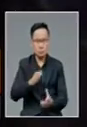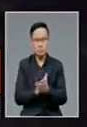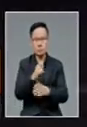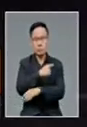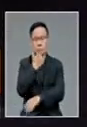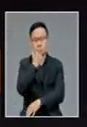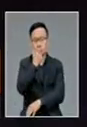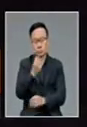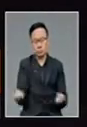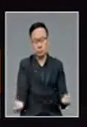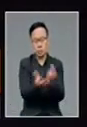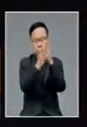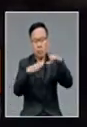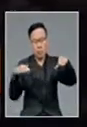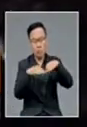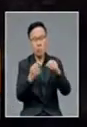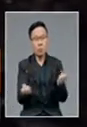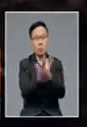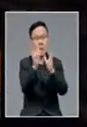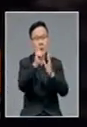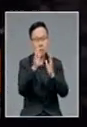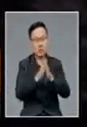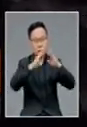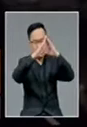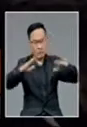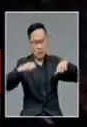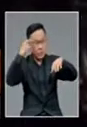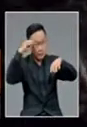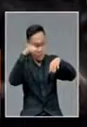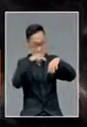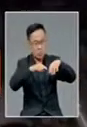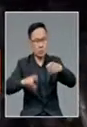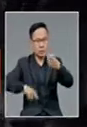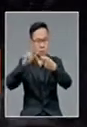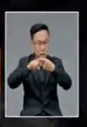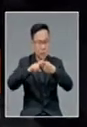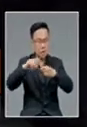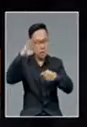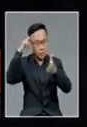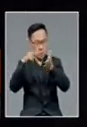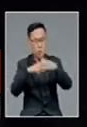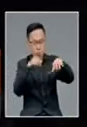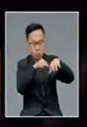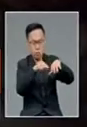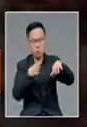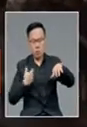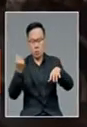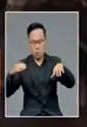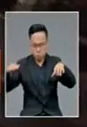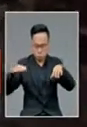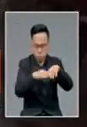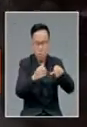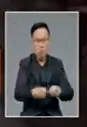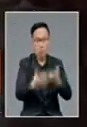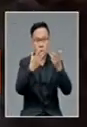ย์เนี่ยพุ่งเป้าไปที่สำนักงานของกองทัพซึ่งมีทหารซีเรียและรัสเซียประจำการอยู่แต่ว่าจนถึงขณะนี้นะคะยังไม่มีกลุ่ม